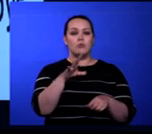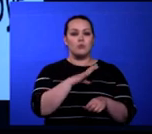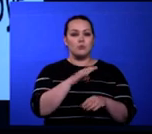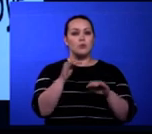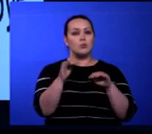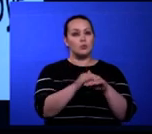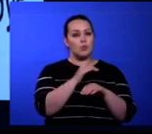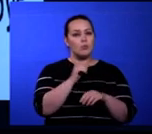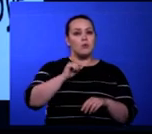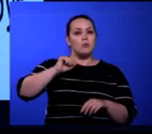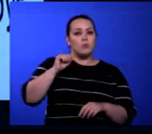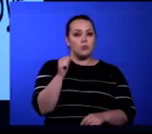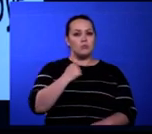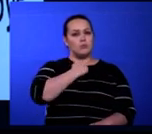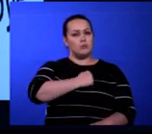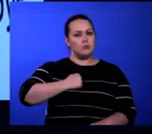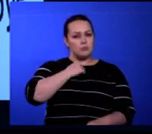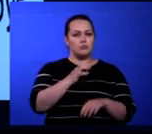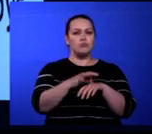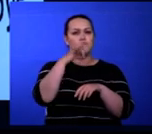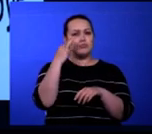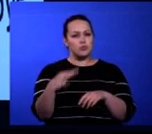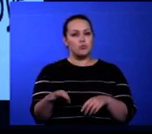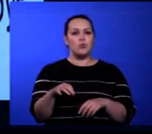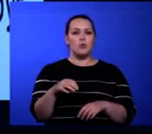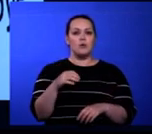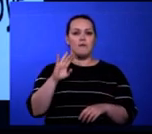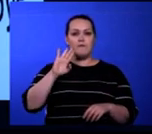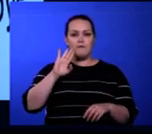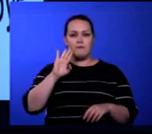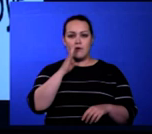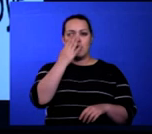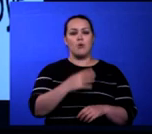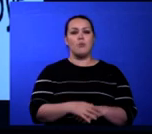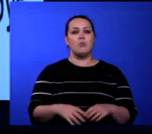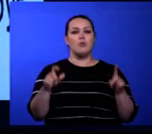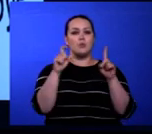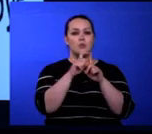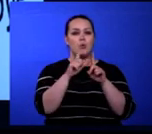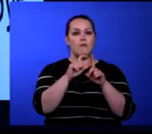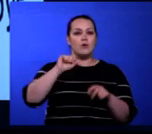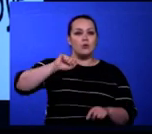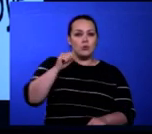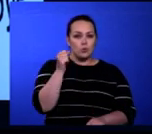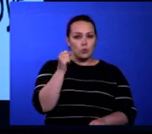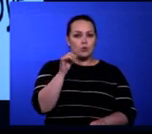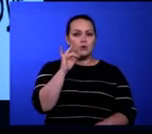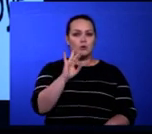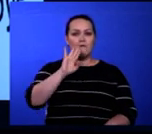и злым, жестоким, коварным врагом. Мы говорим слово «друг» и